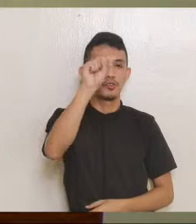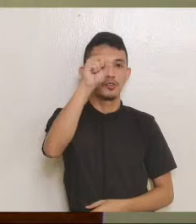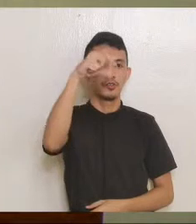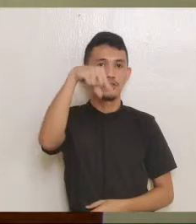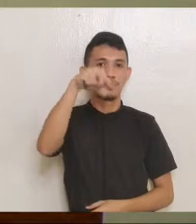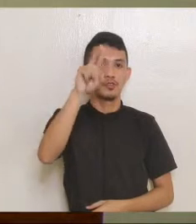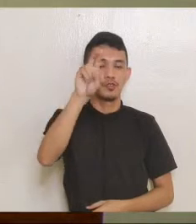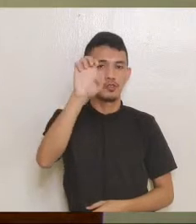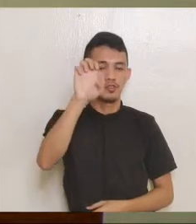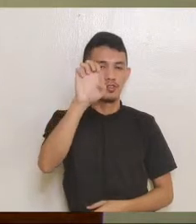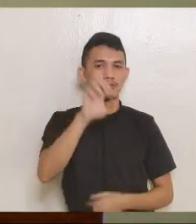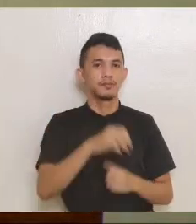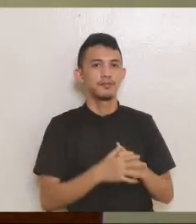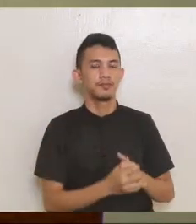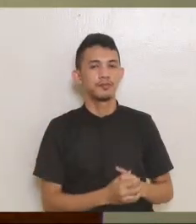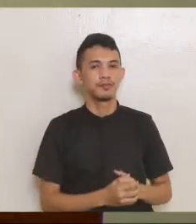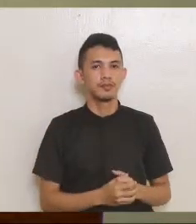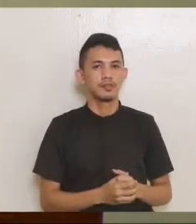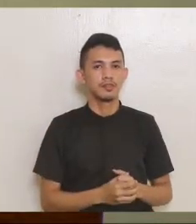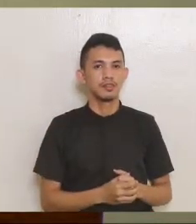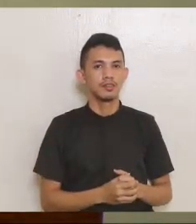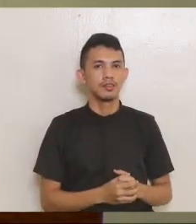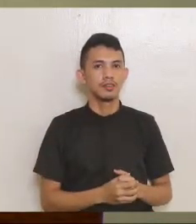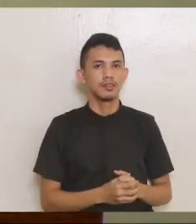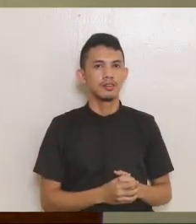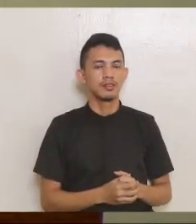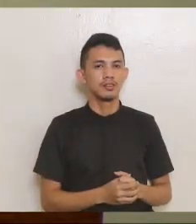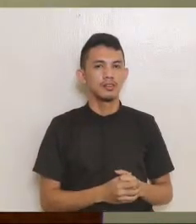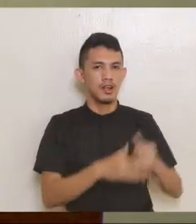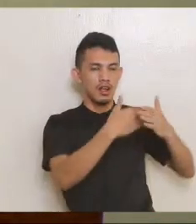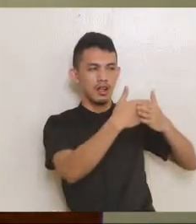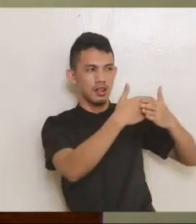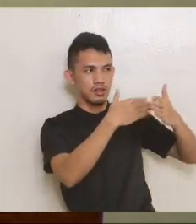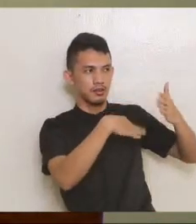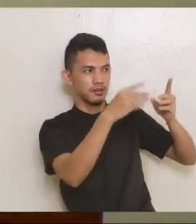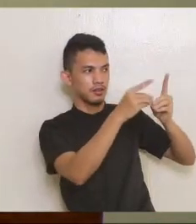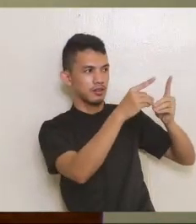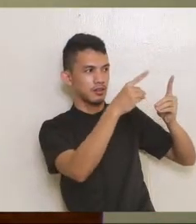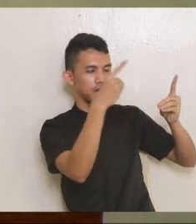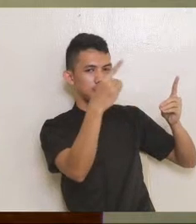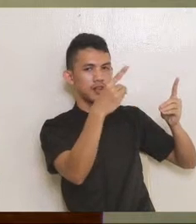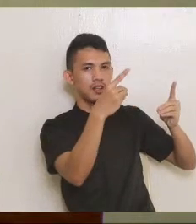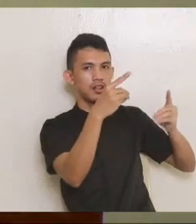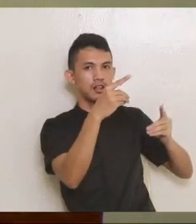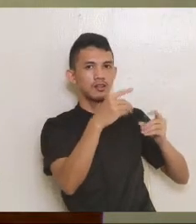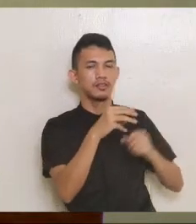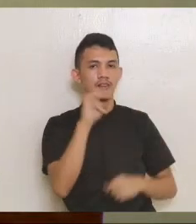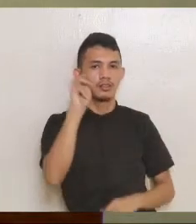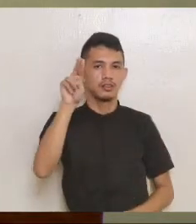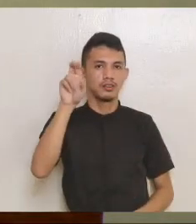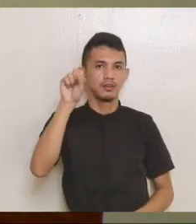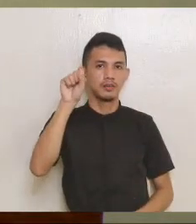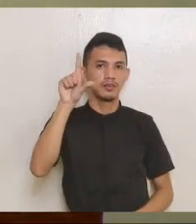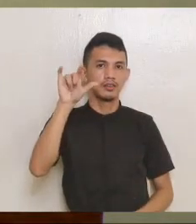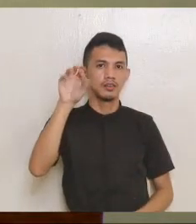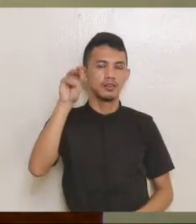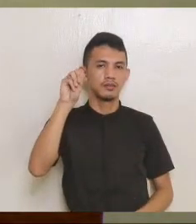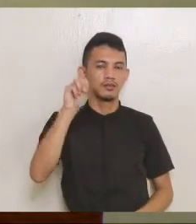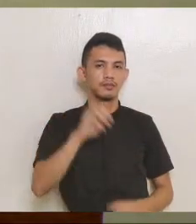Ningon na po nga, kanang, before na po sa pultahan, ningon ang Muslim nga, kanang,